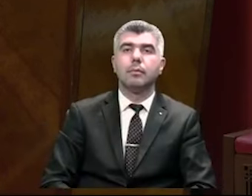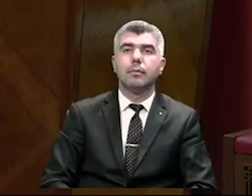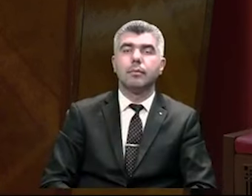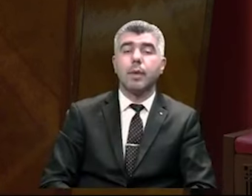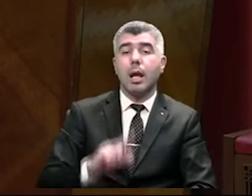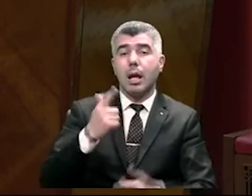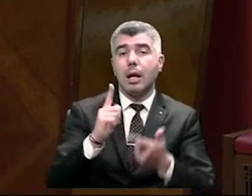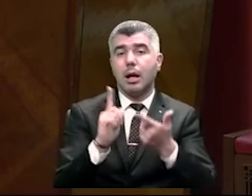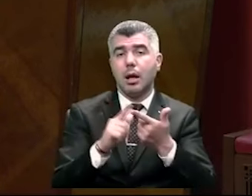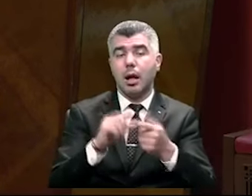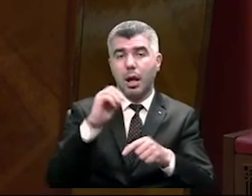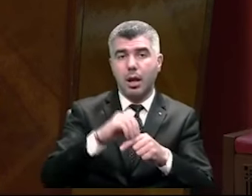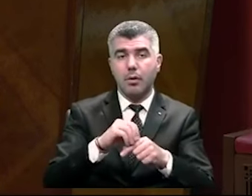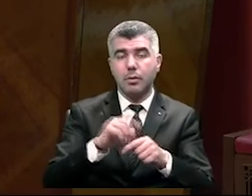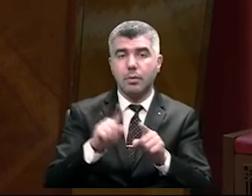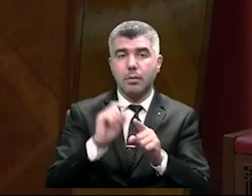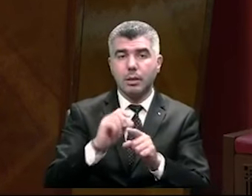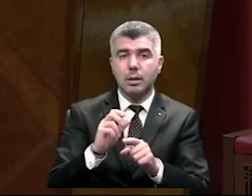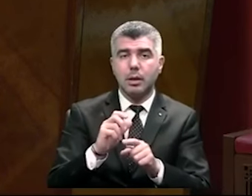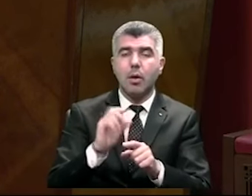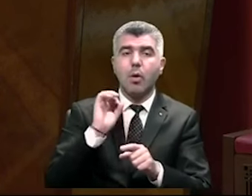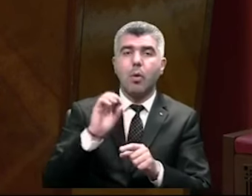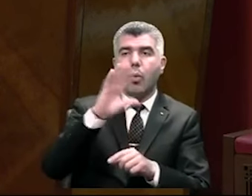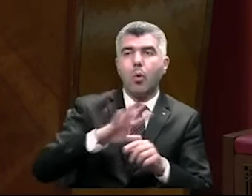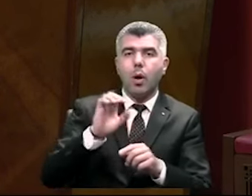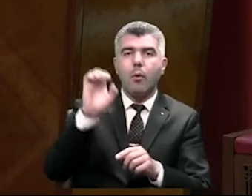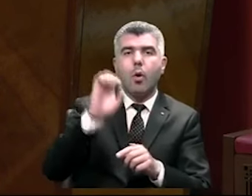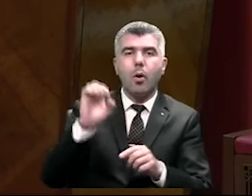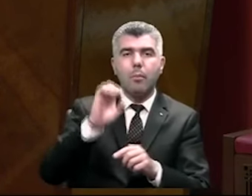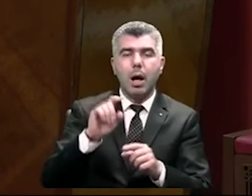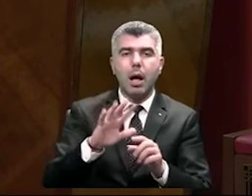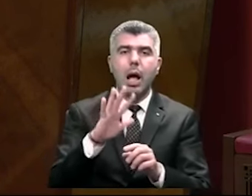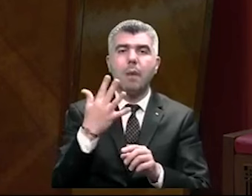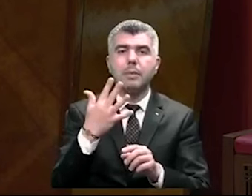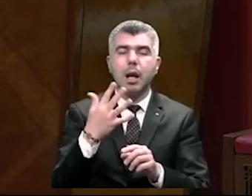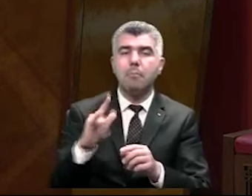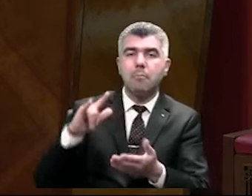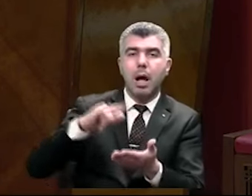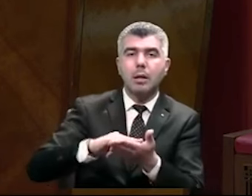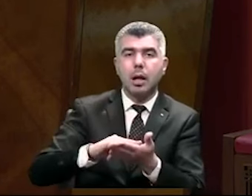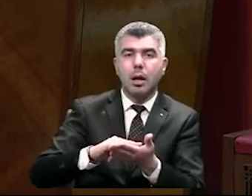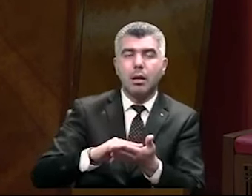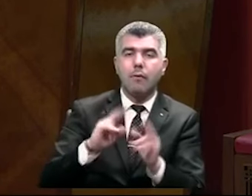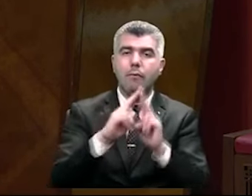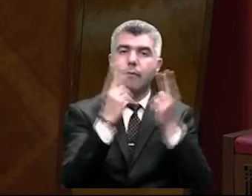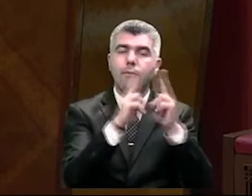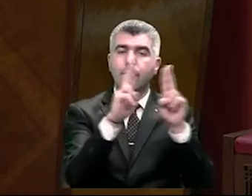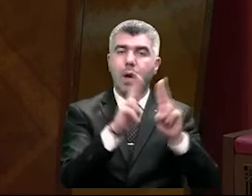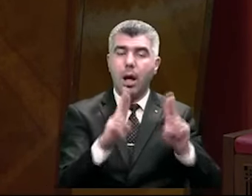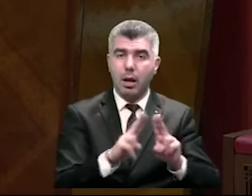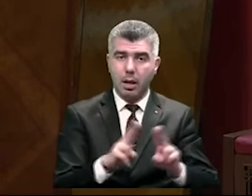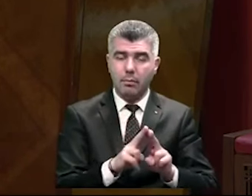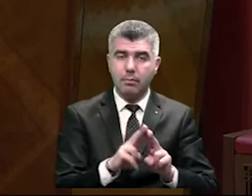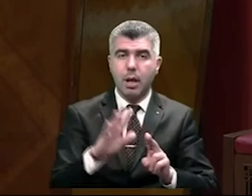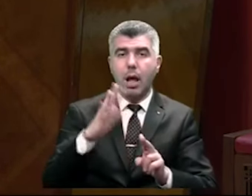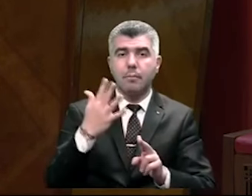تصنيف اخر ديال سكاي تراكس اللي صنفوا من افضل خمسه مطارات الاكثر تطور عالميا ومن افضل خمسه مطارات من